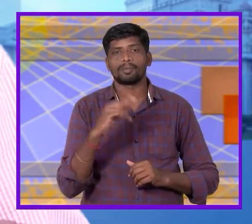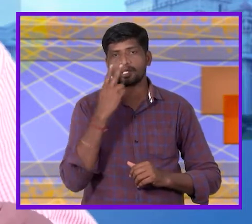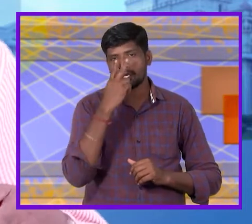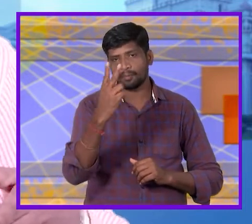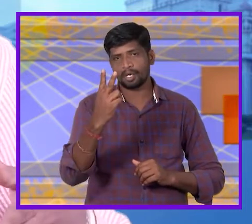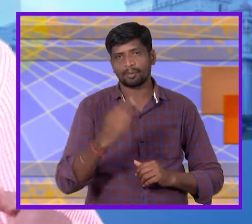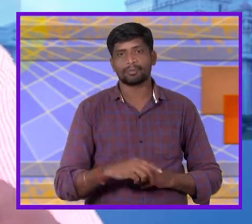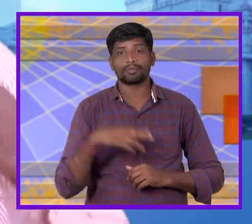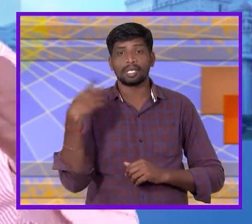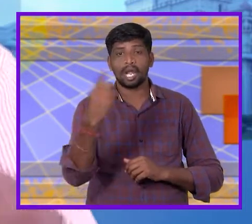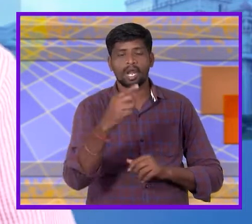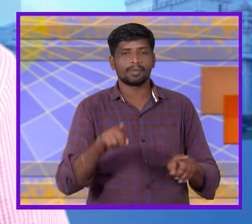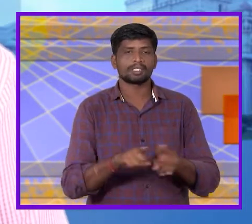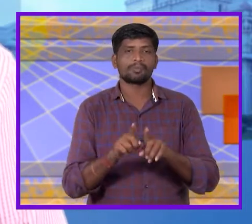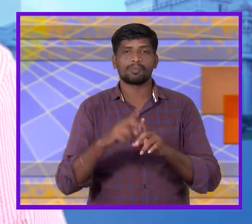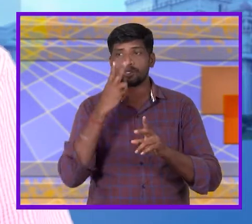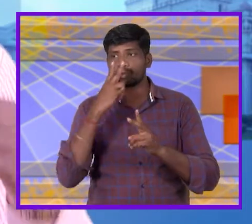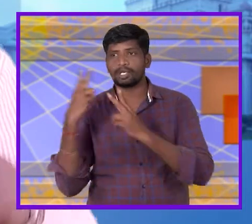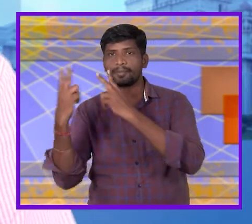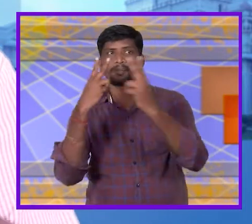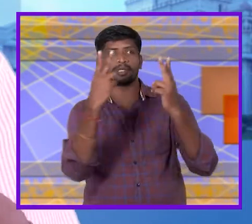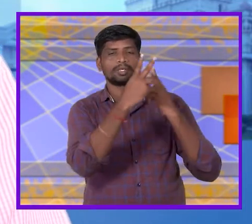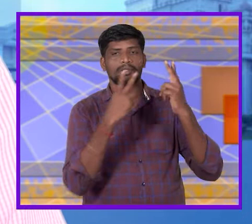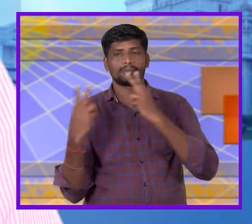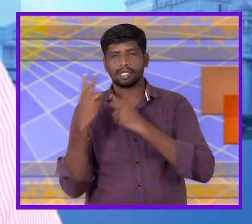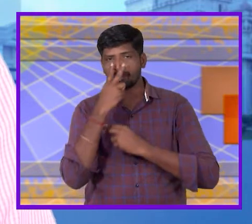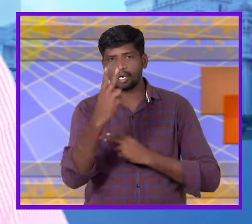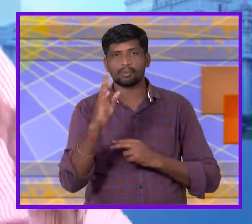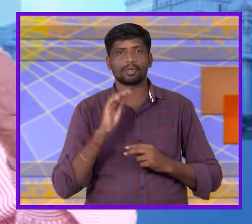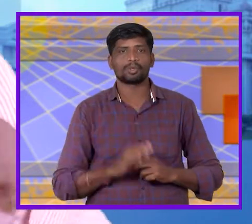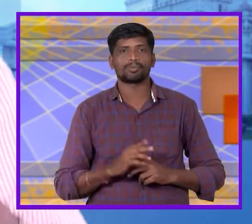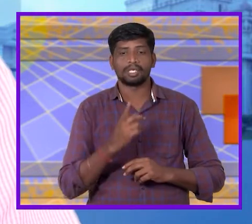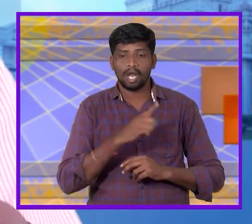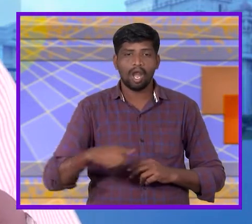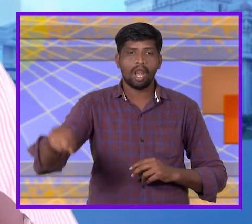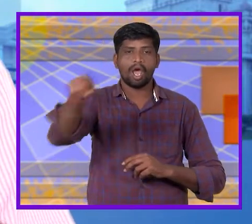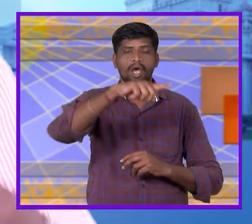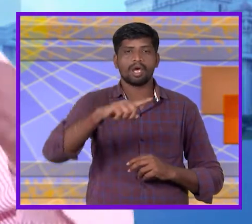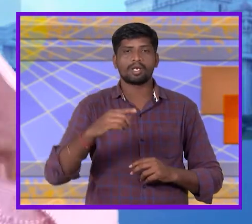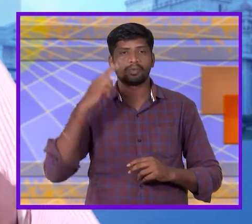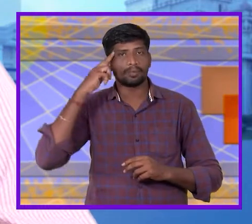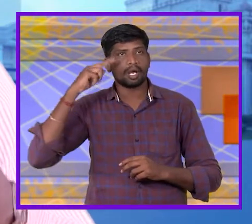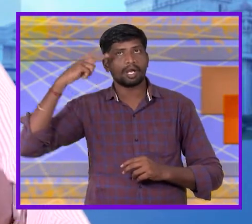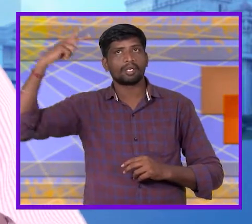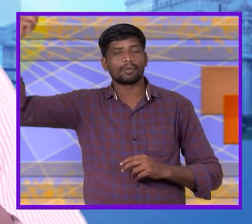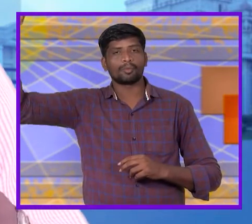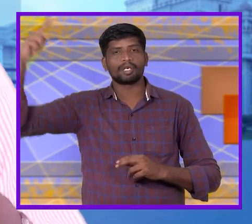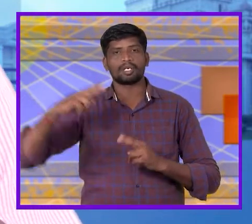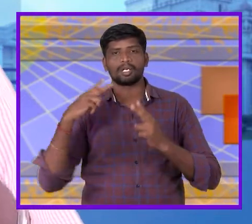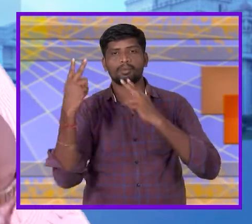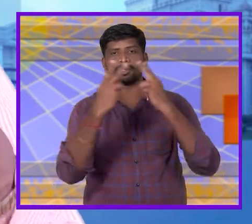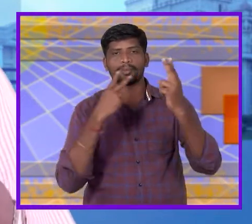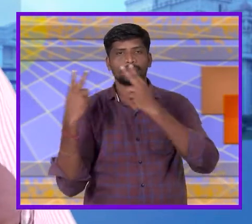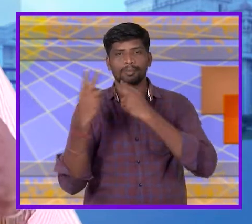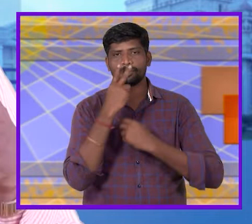அப்படின்னா, அங்கே அப்படியே நம்ம ஒரு சுற்றுலா போயிட்டு வர மாதிரி இந்த பாடப்பகுதி மூலமாக நம்ம அப்படியே கற்பனையில் நம்ம அந்த இடங்களுக்கு போகிறோம்.